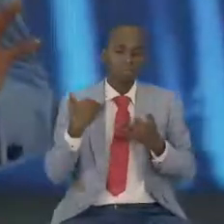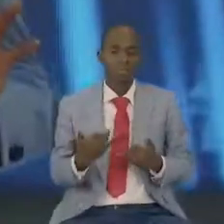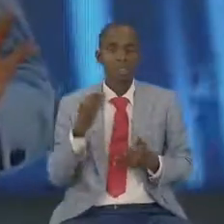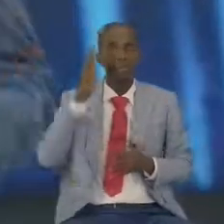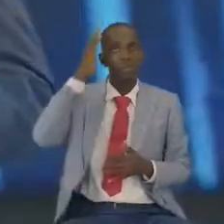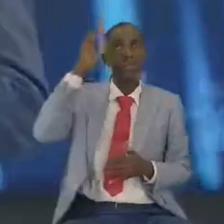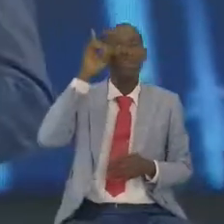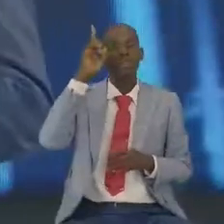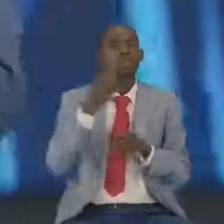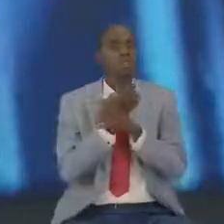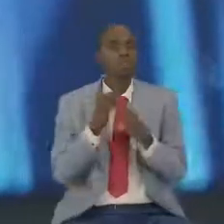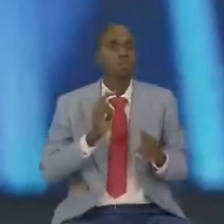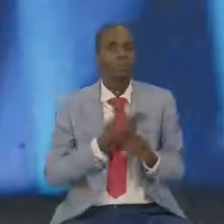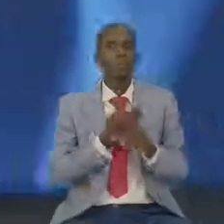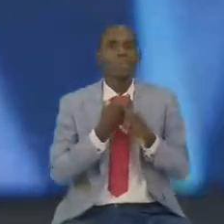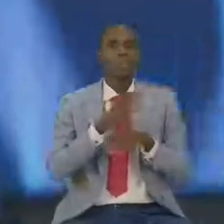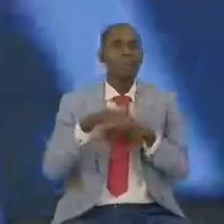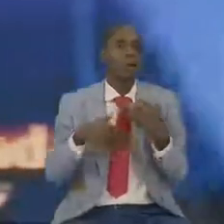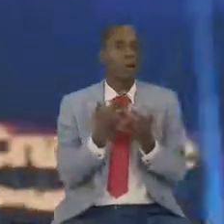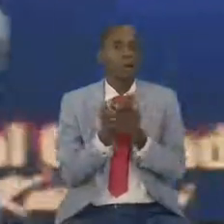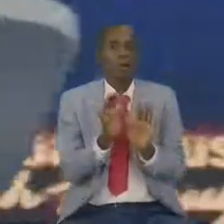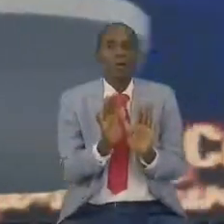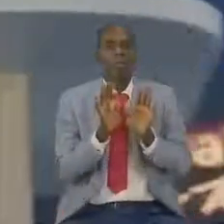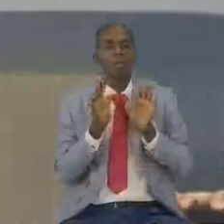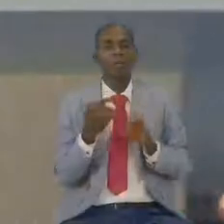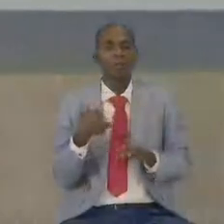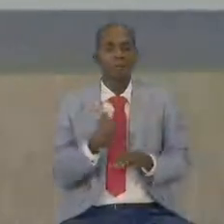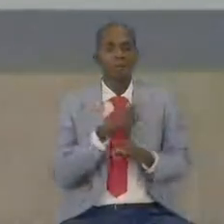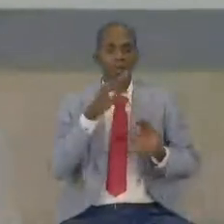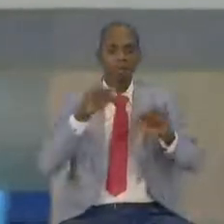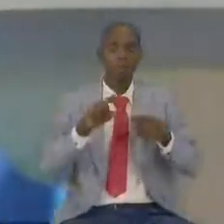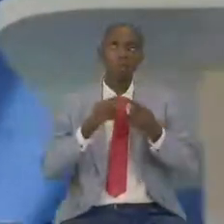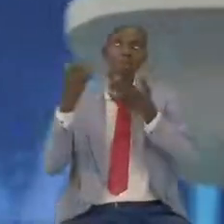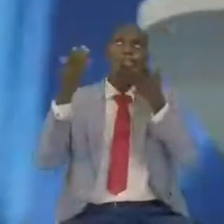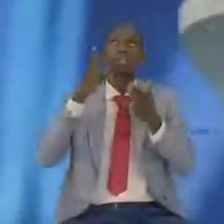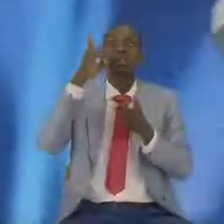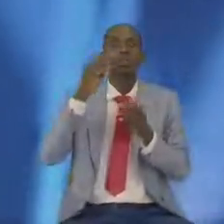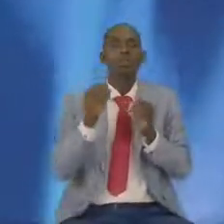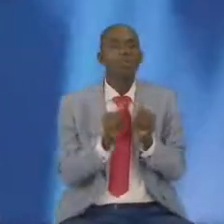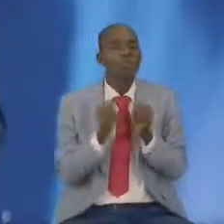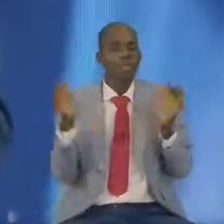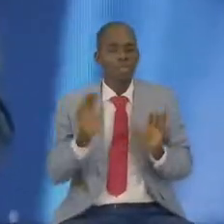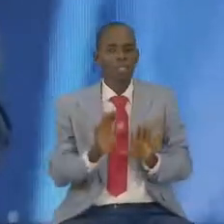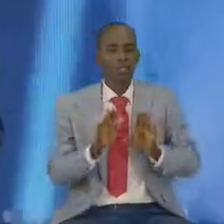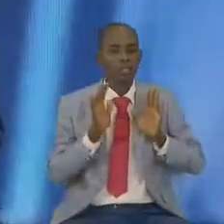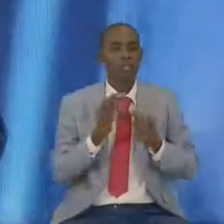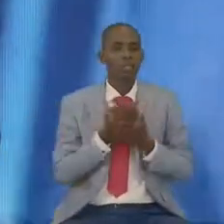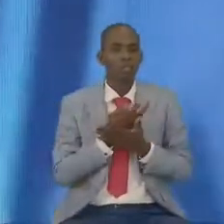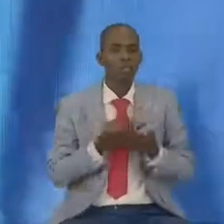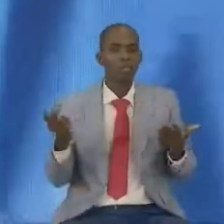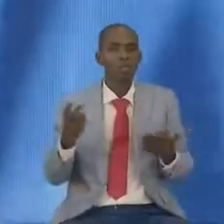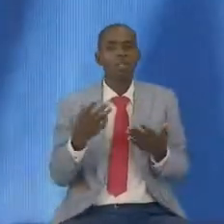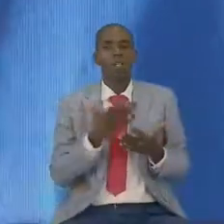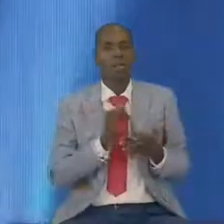nous délivre de toute crainte. Et nous sommes capables de le servir. La crainte de l'échec. La crainte de ne pas